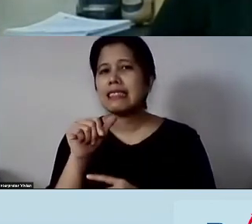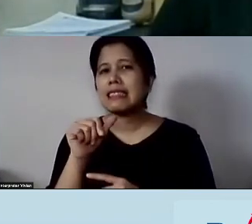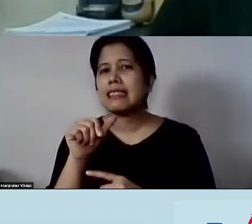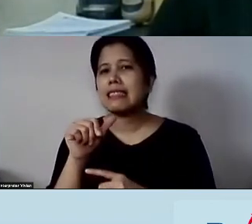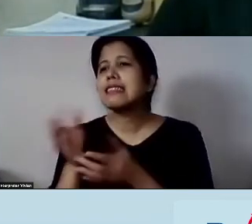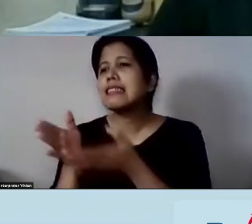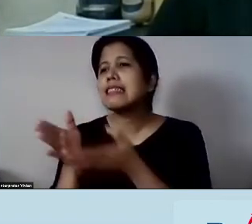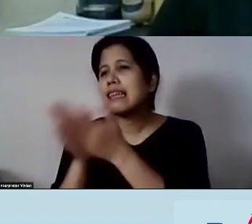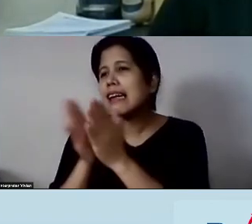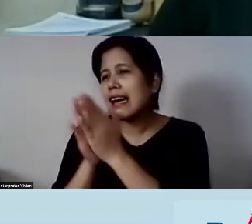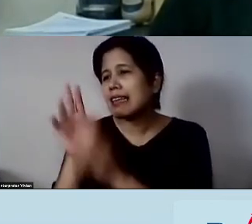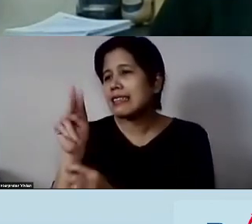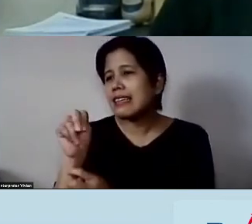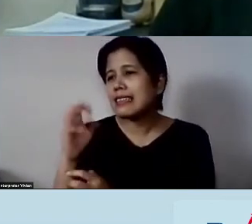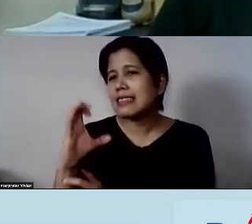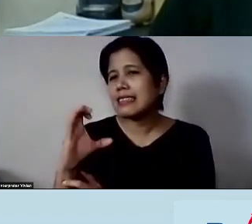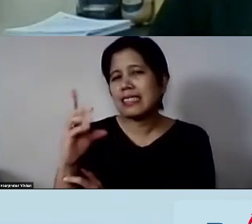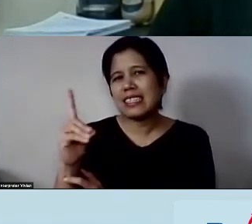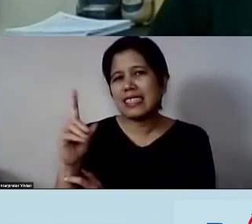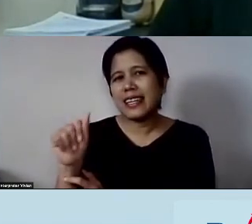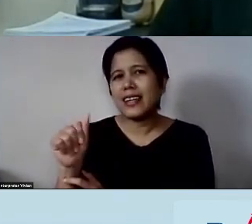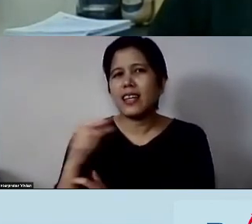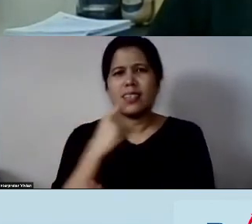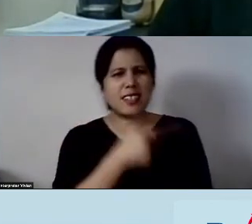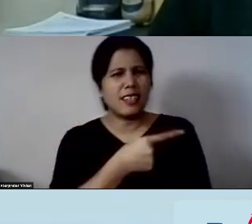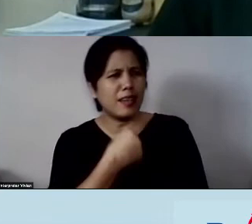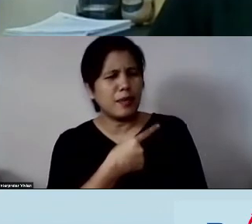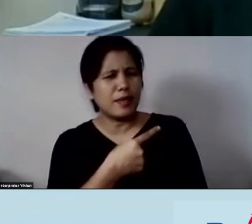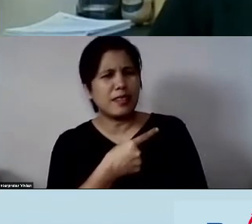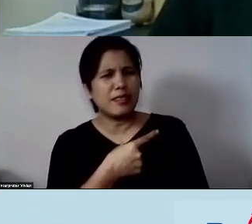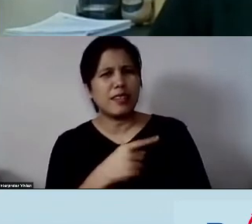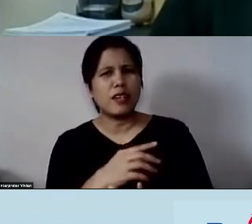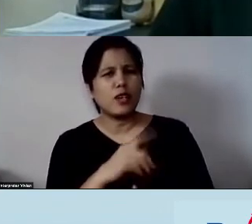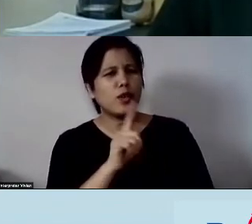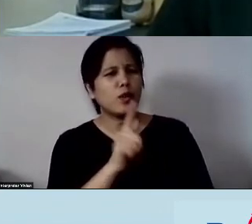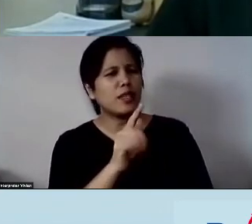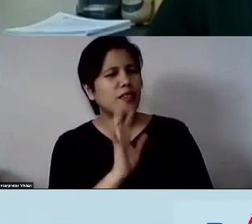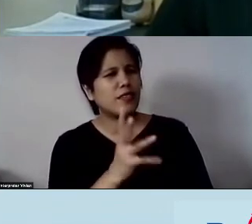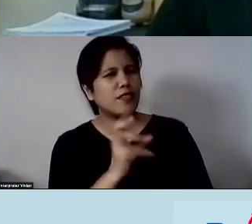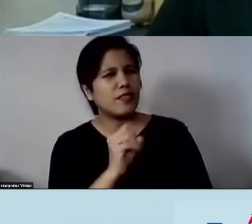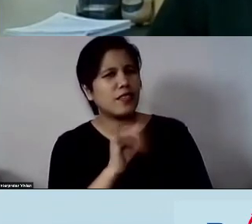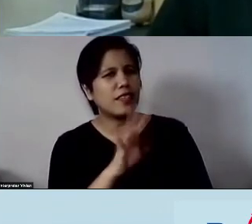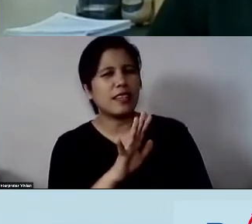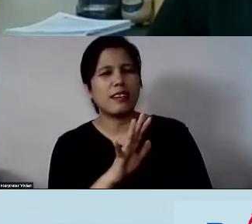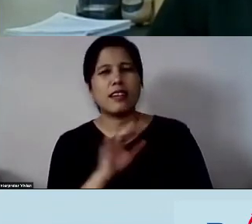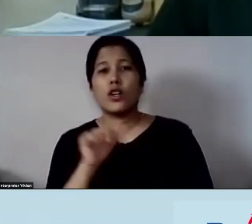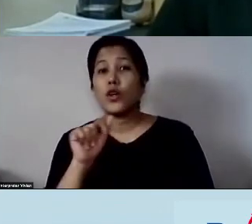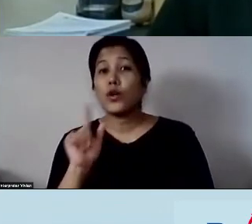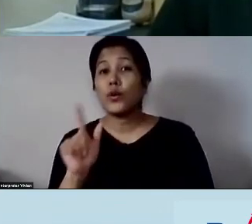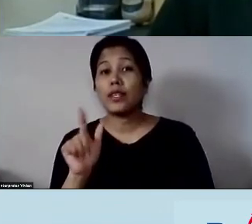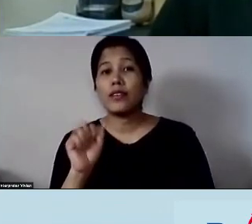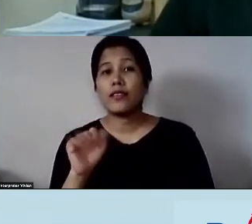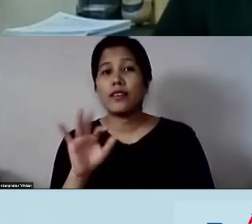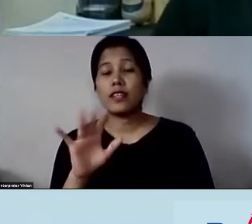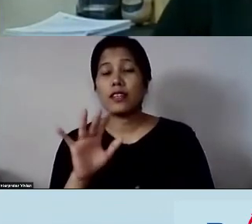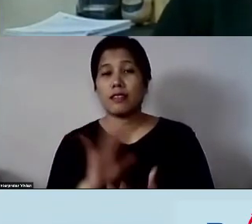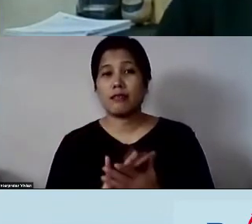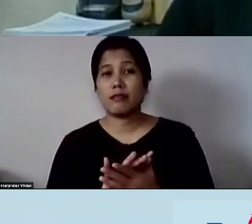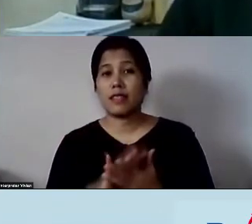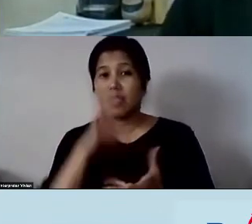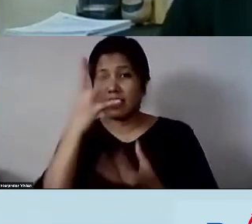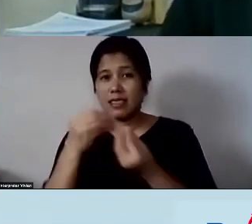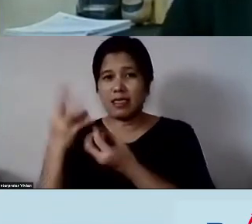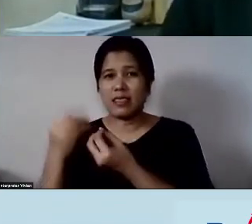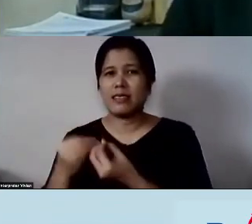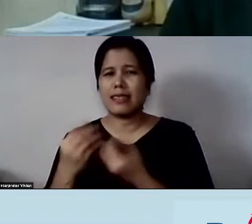sa amin. Right. Sinabihan ko yan noong 2015 ang mag-launch siya ng yung 2015 Census of Population. Ang unang tanong ko